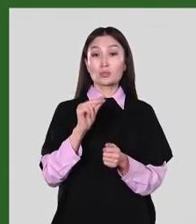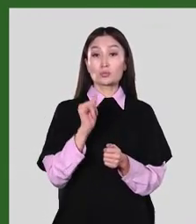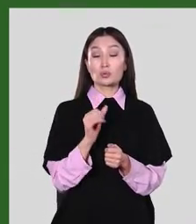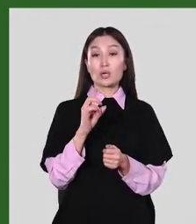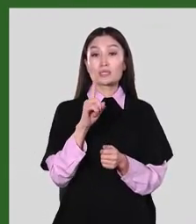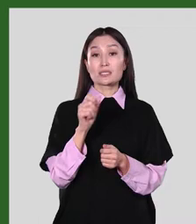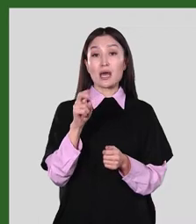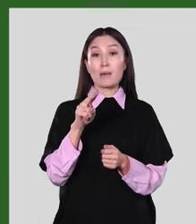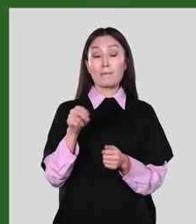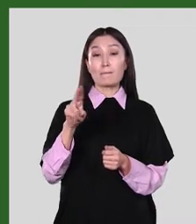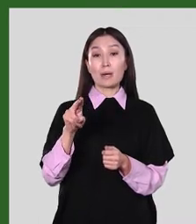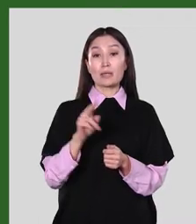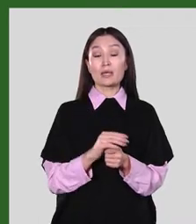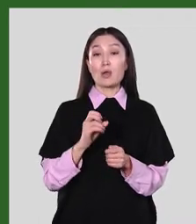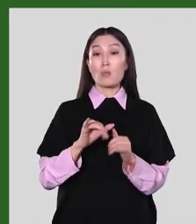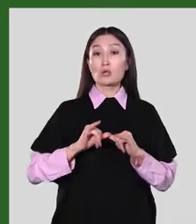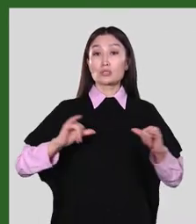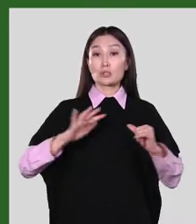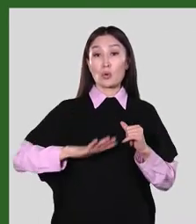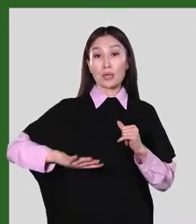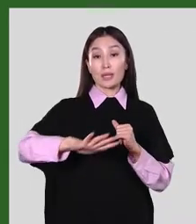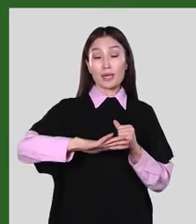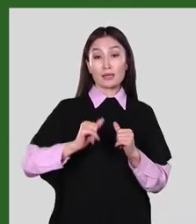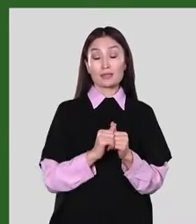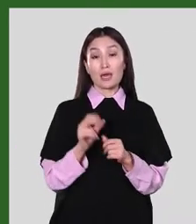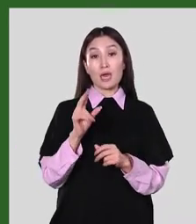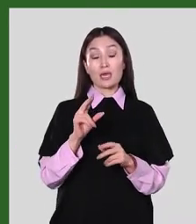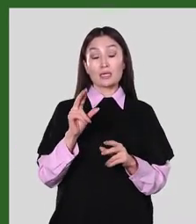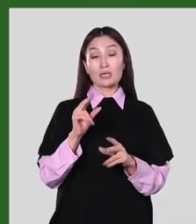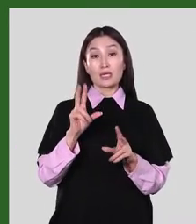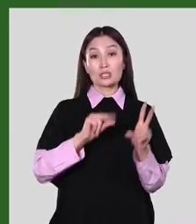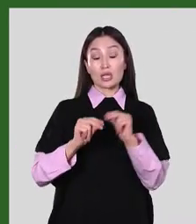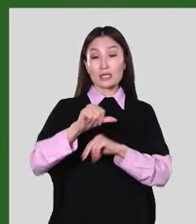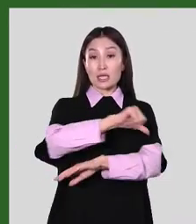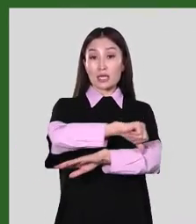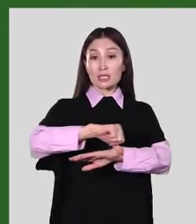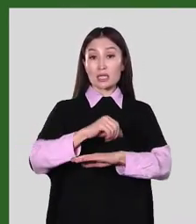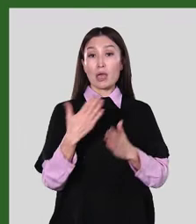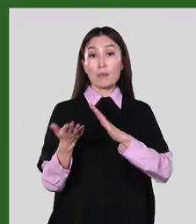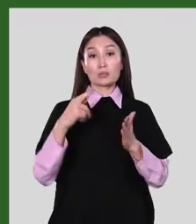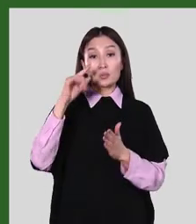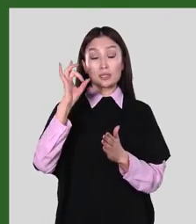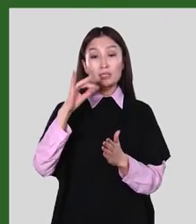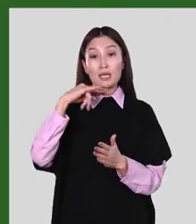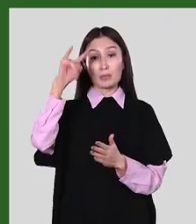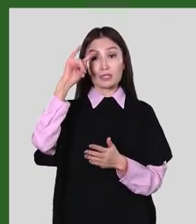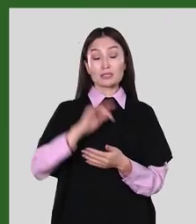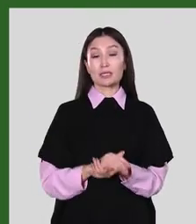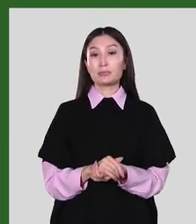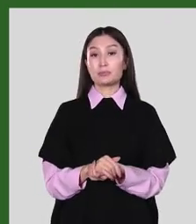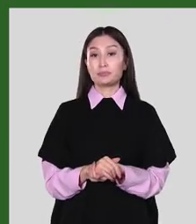запад по широкой долине и считается границы между кыргызстаном и казахстаном